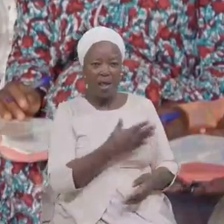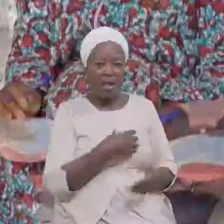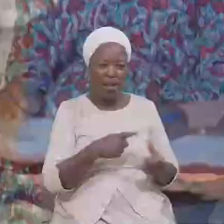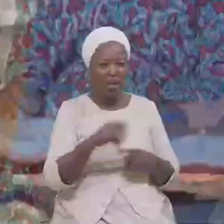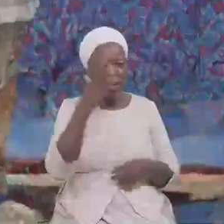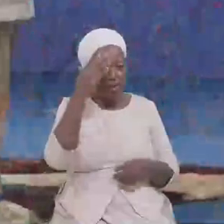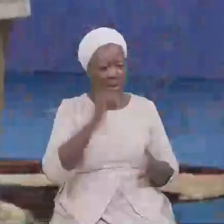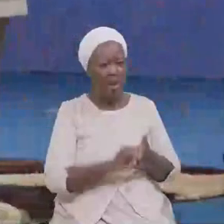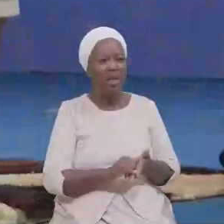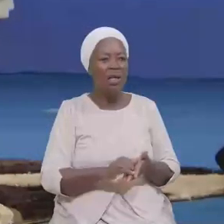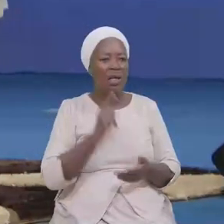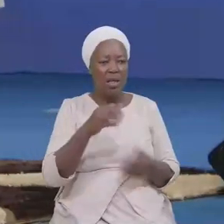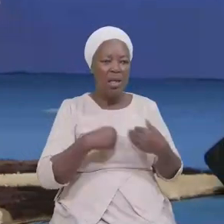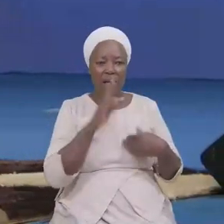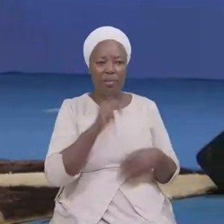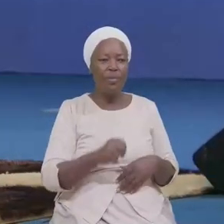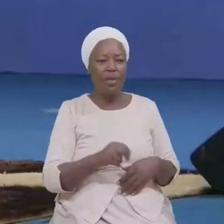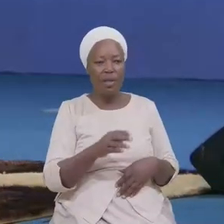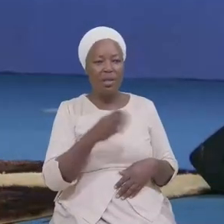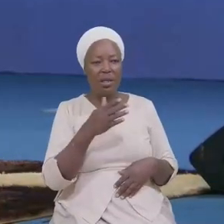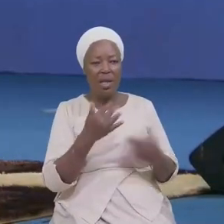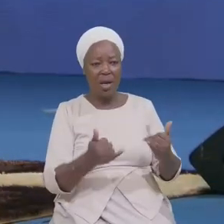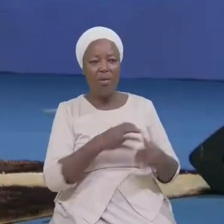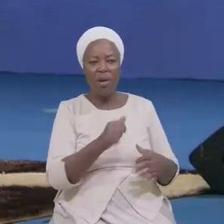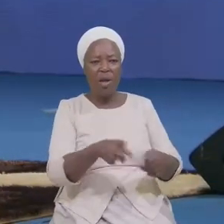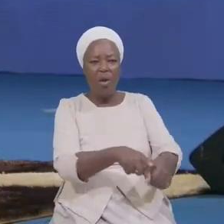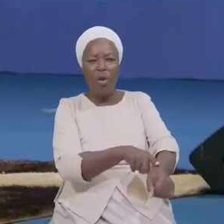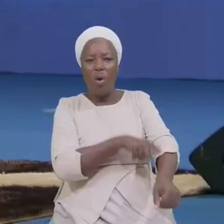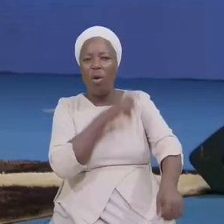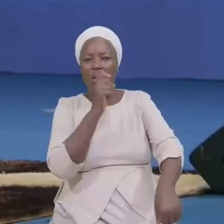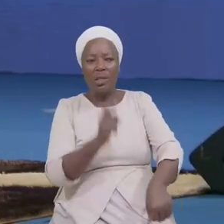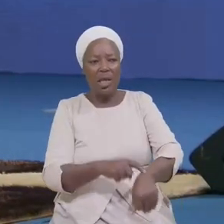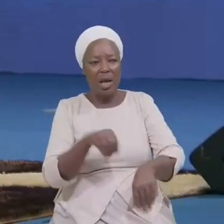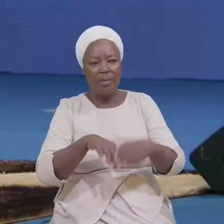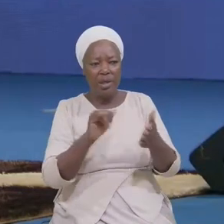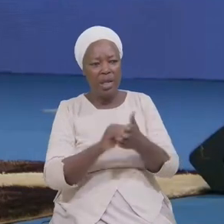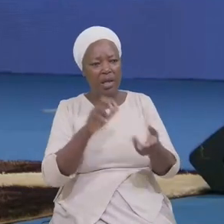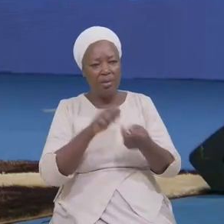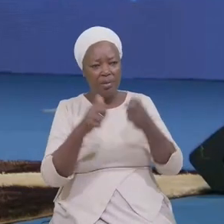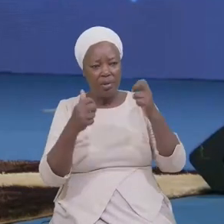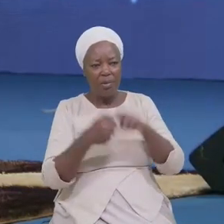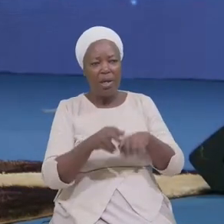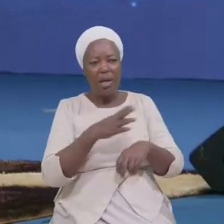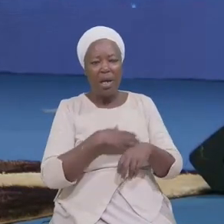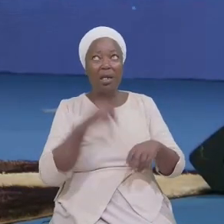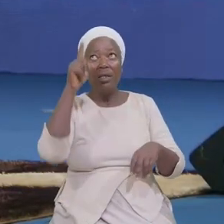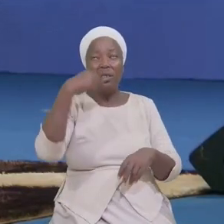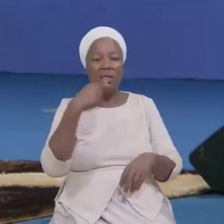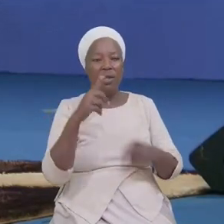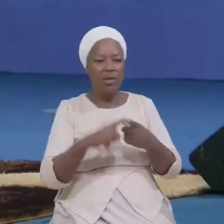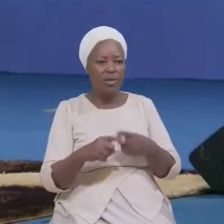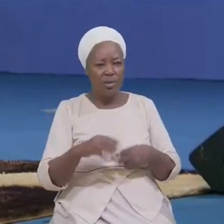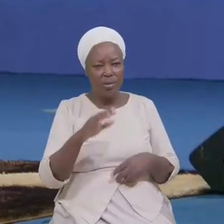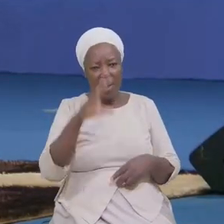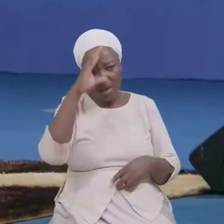Jésus, verset 6, l'ayant vu coucher et sachant qu'il était malade depuis longtemps, lui dit,